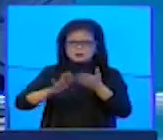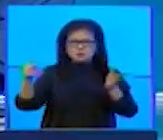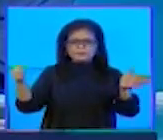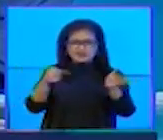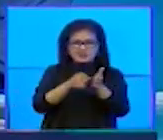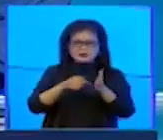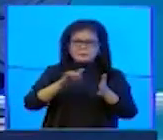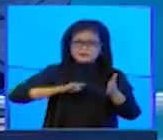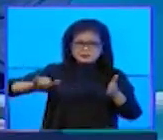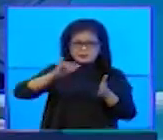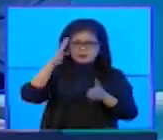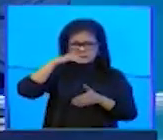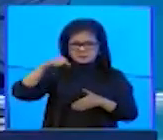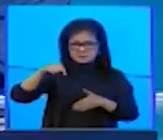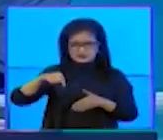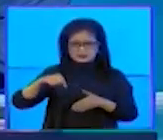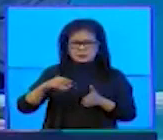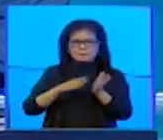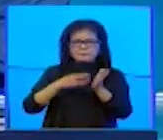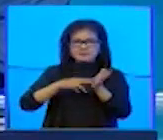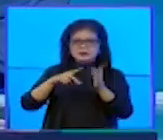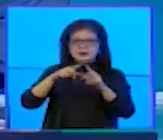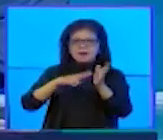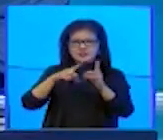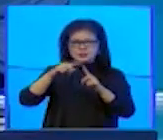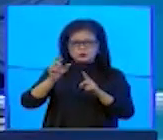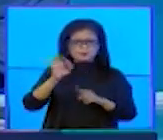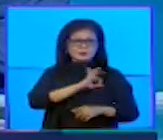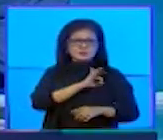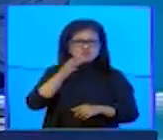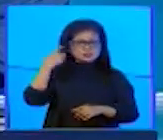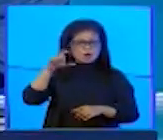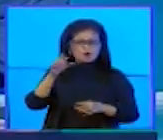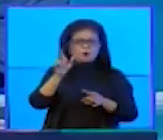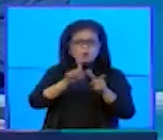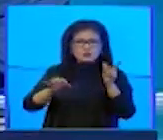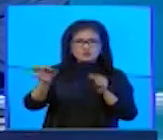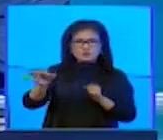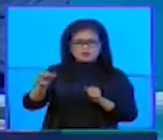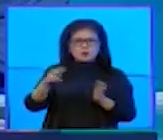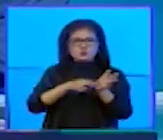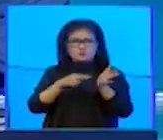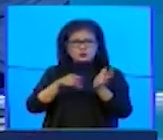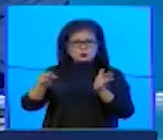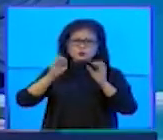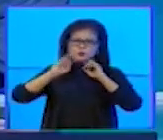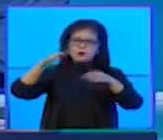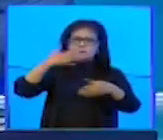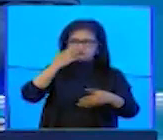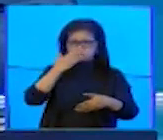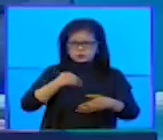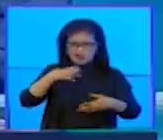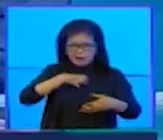menantu Presiden Joko Widodo, calon wali kota nomor urut 2, Bobby Nasution, didampingi istri Kahiyang Ayu, telah menyuarakan hak pilihnya